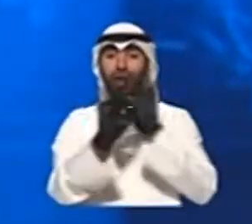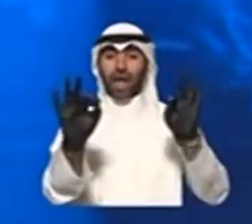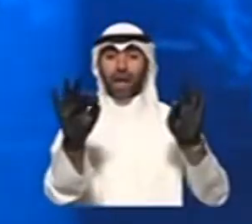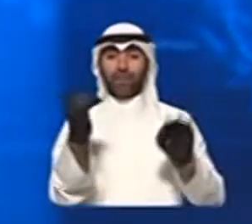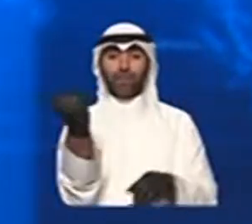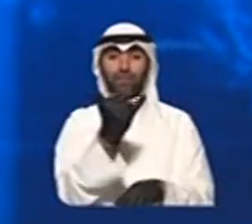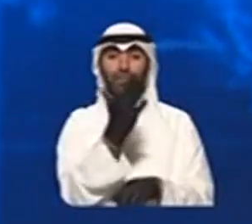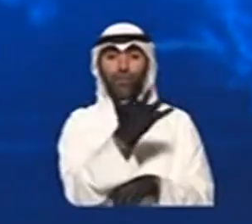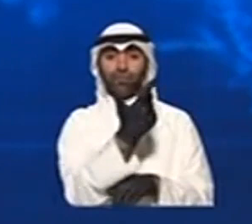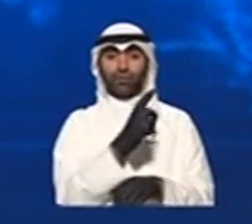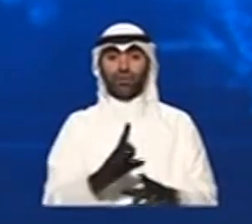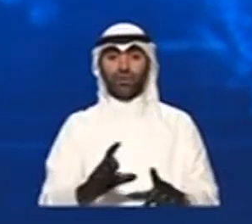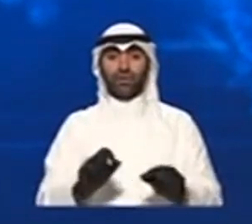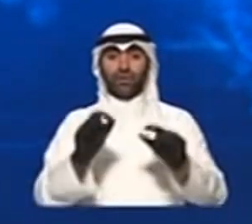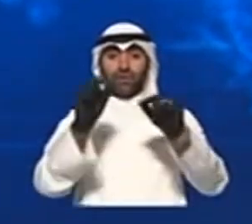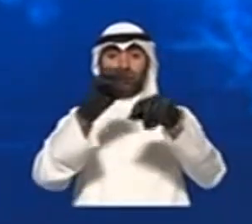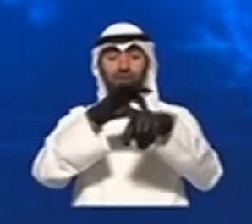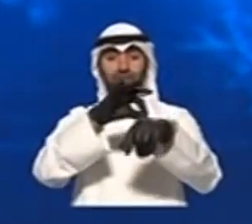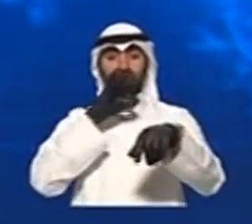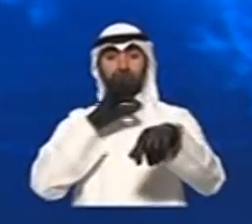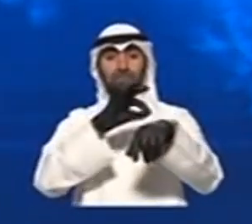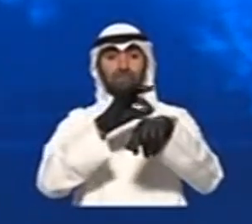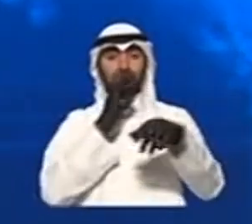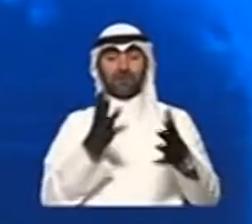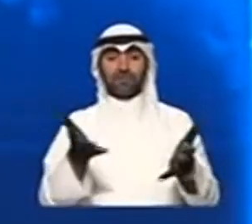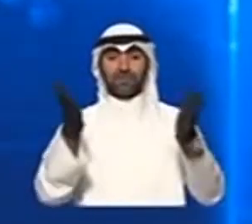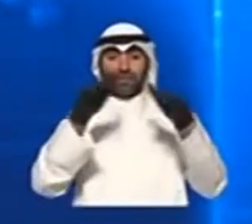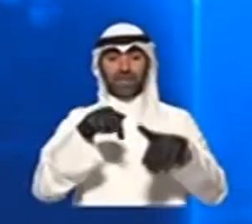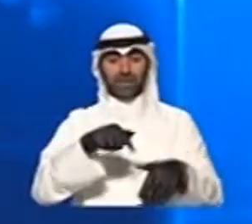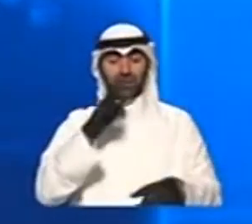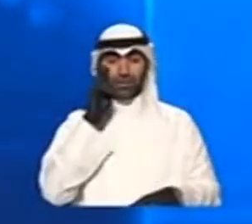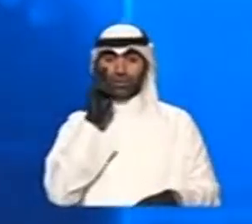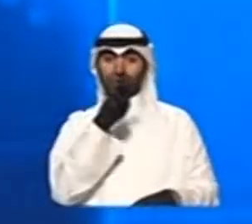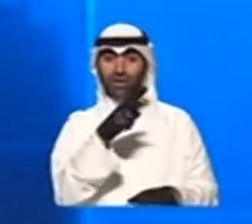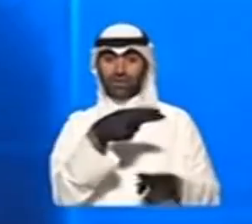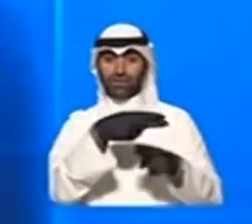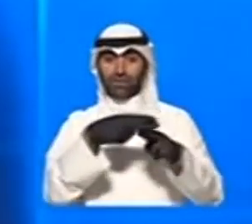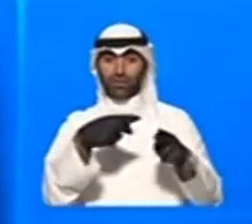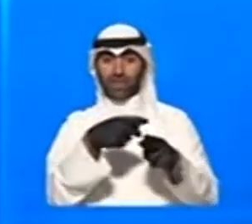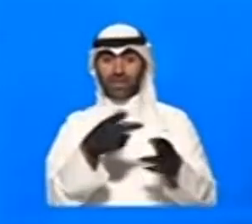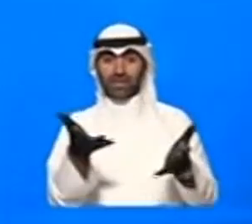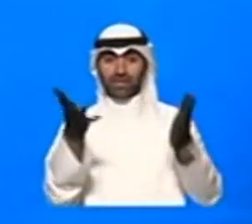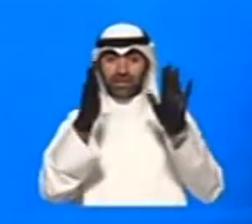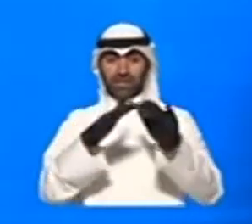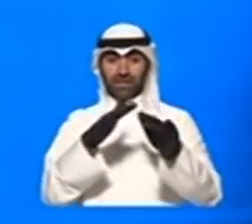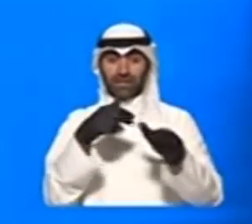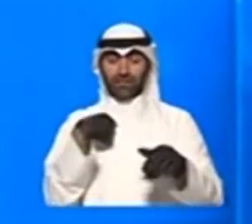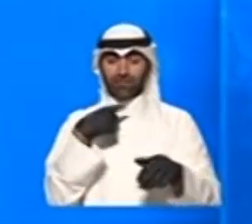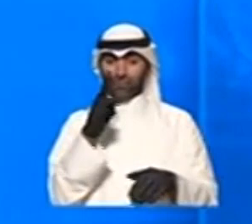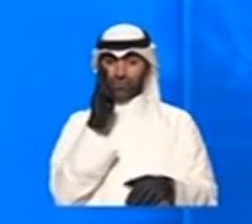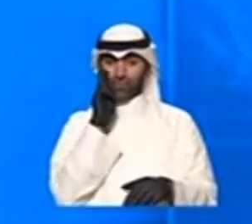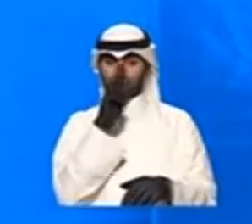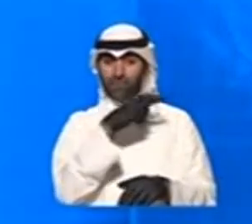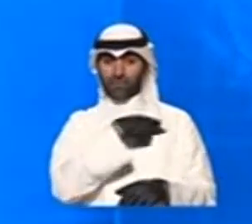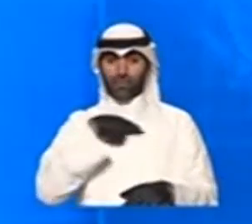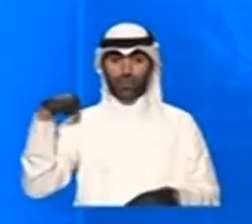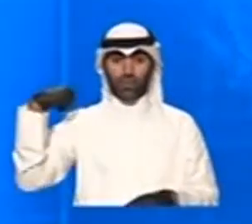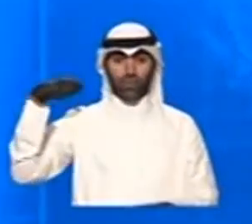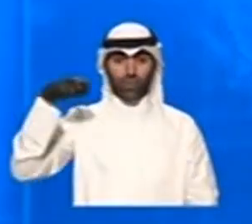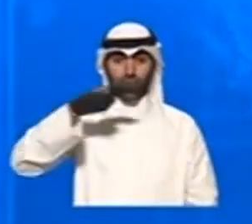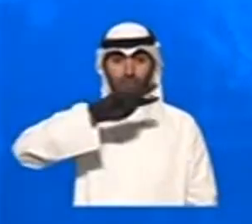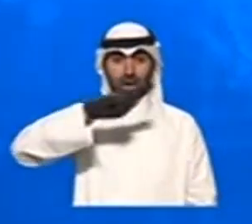تطورات الأوضاع الصحية خلال المرحلة المقبلة في البلاد في ظل جهود مكافحة فيروس كورونا